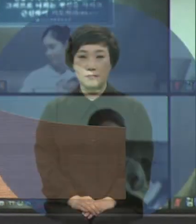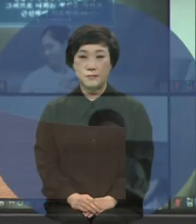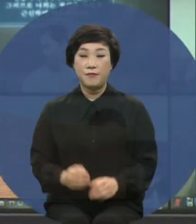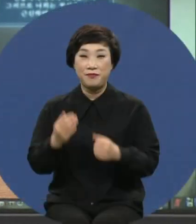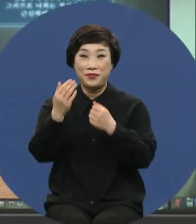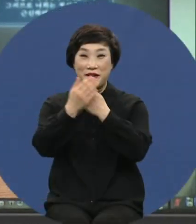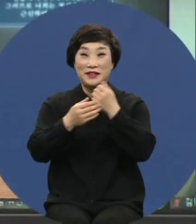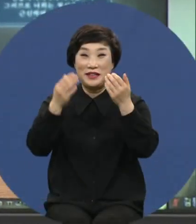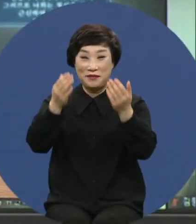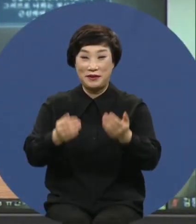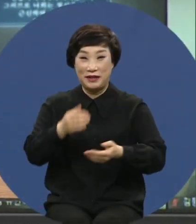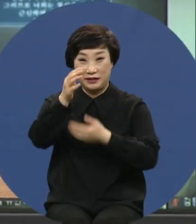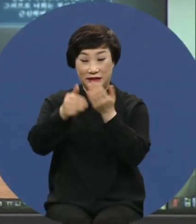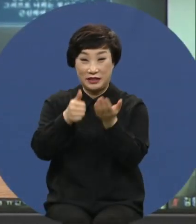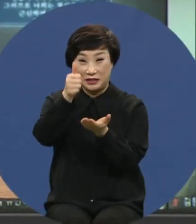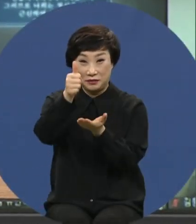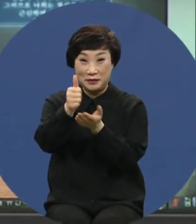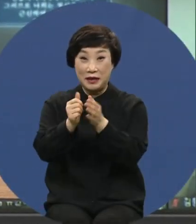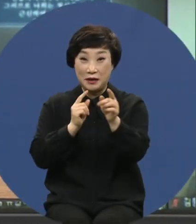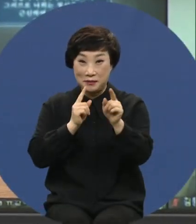하나님 말씀은